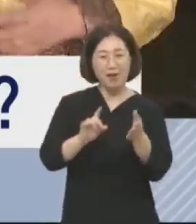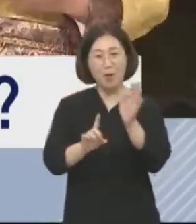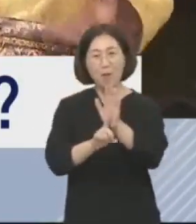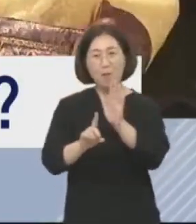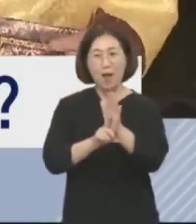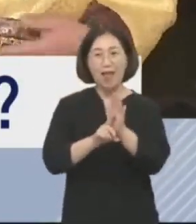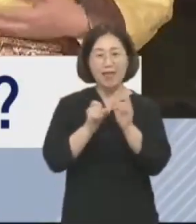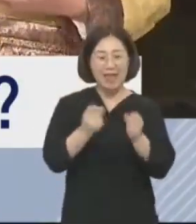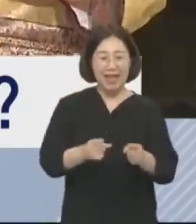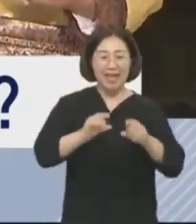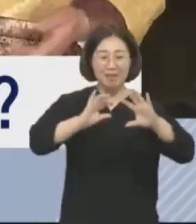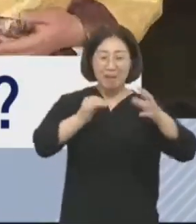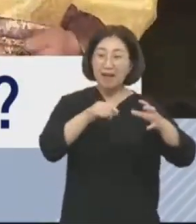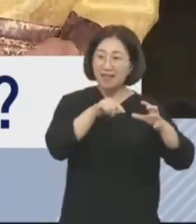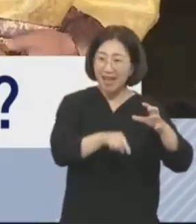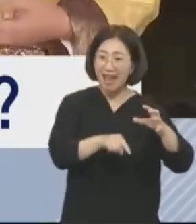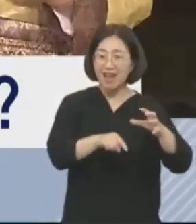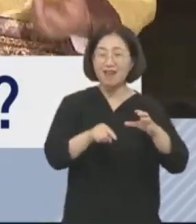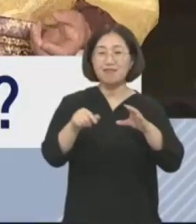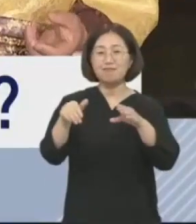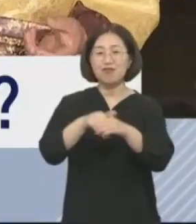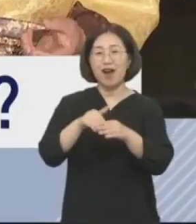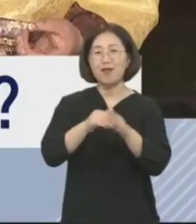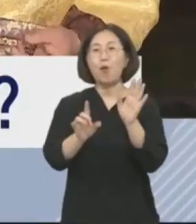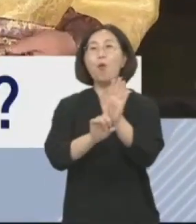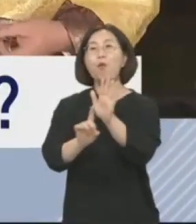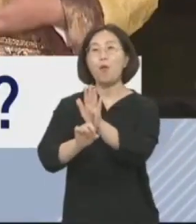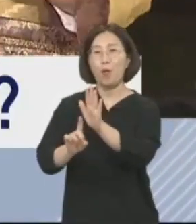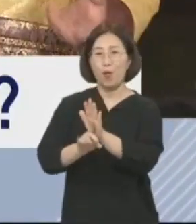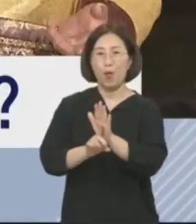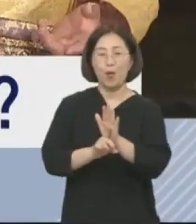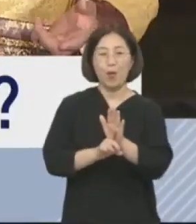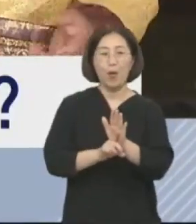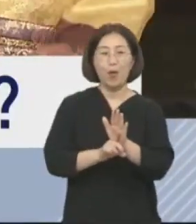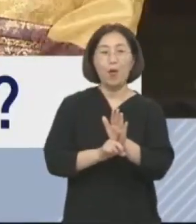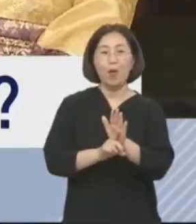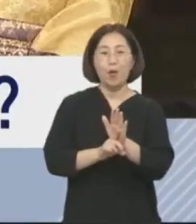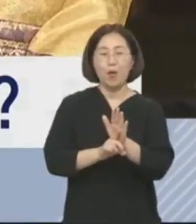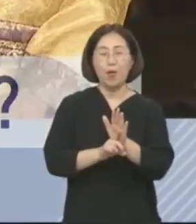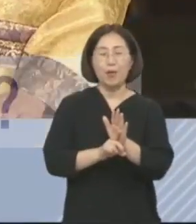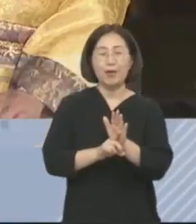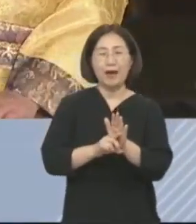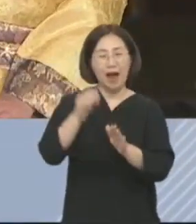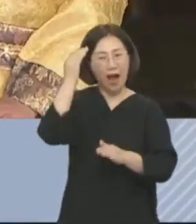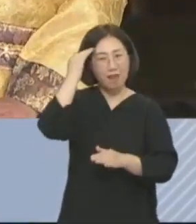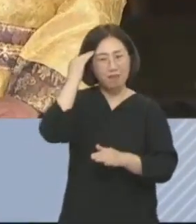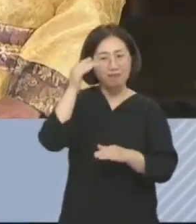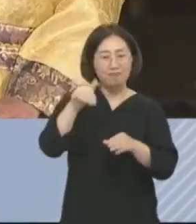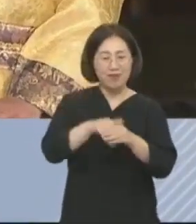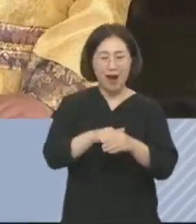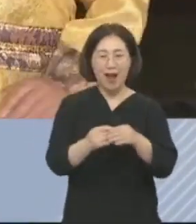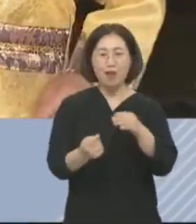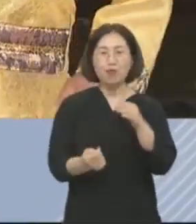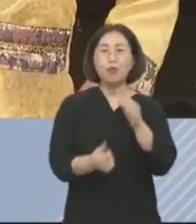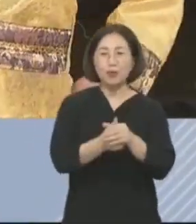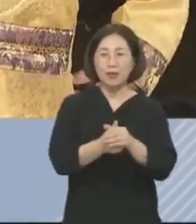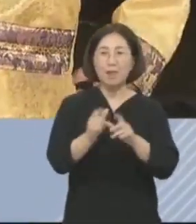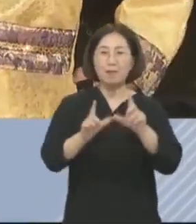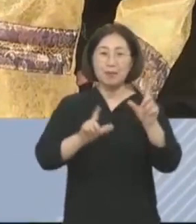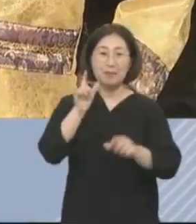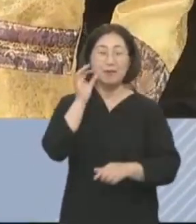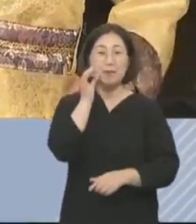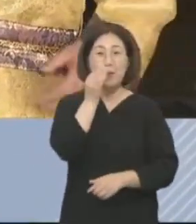널리 알리는 것이 바로 우리 문화가 독창적이고 또 세계적인 것이다 하는 것을 알려줄 수 있다고 생각을 합니다. 그런